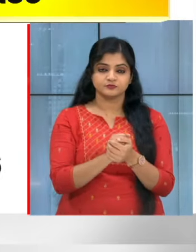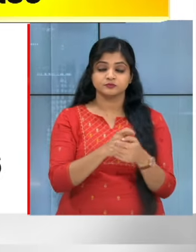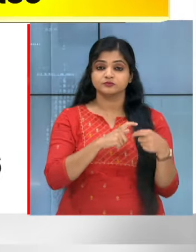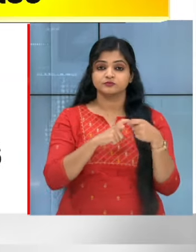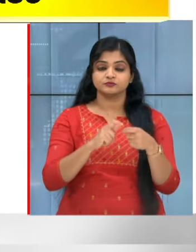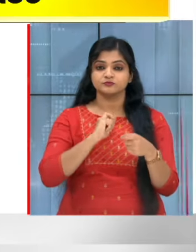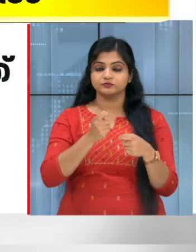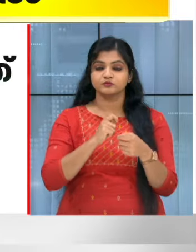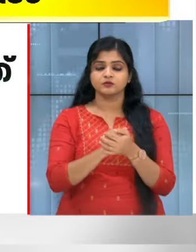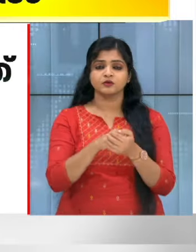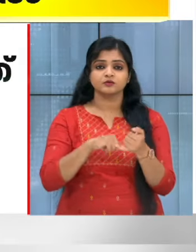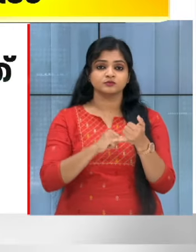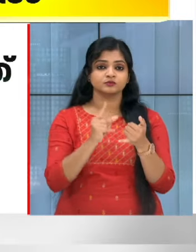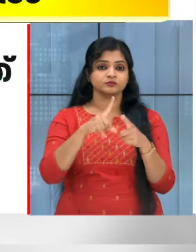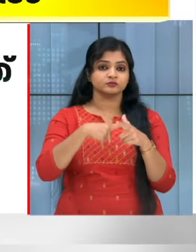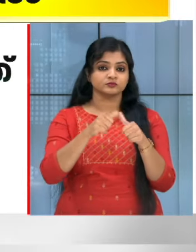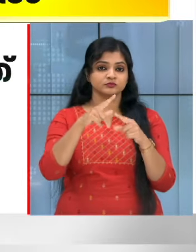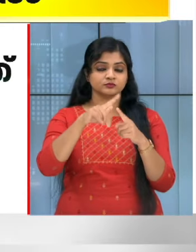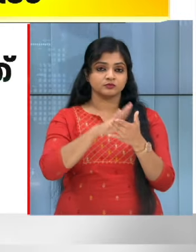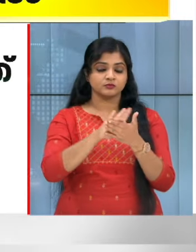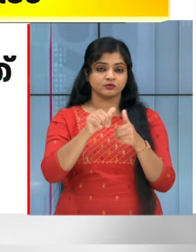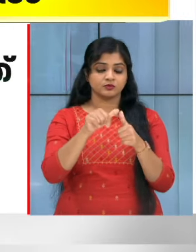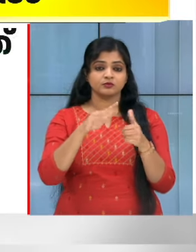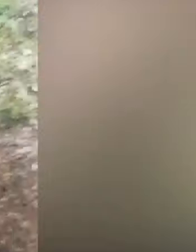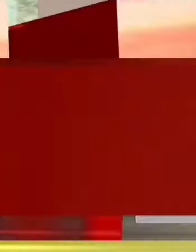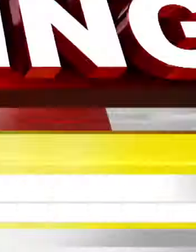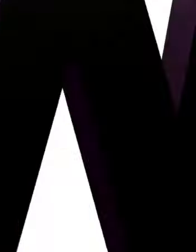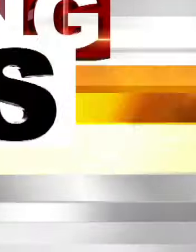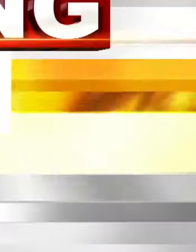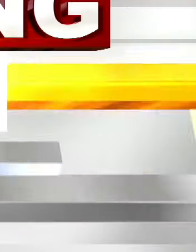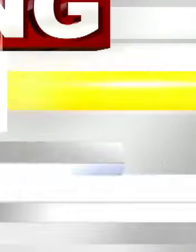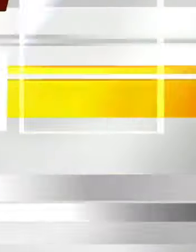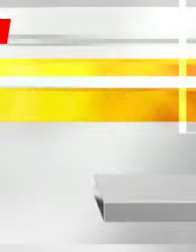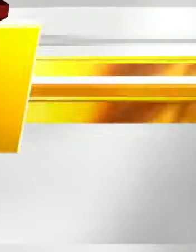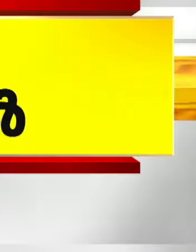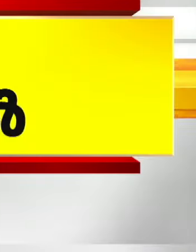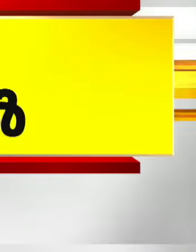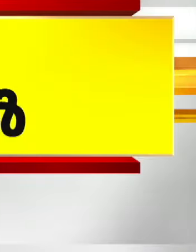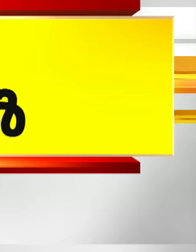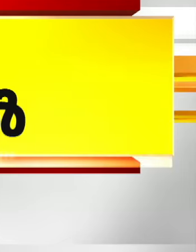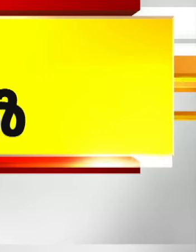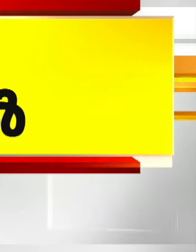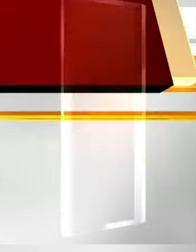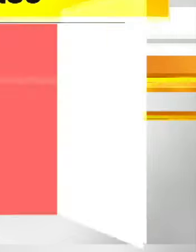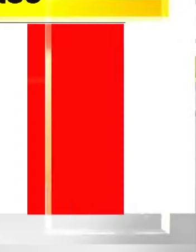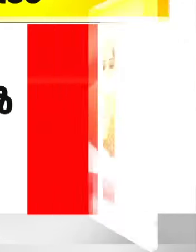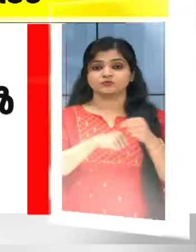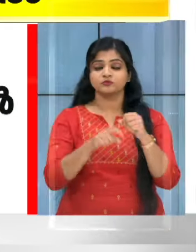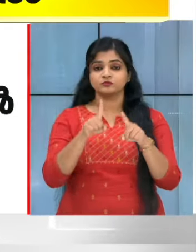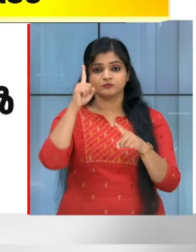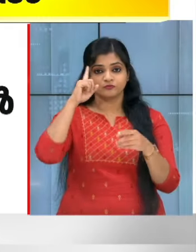മരണവുമായി ബന്ധപ്പെട്ട ഒരാളെ നേരത്തെ കസ്റ്റഡിയിലെടുത്തിരുന്നു. ഇപ്പോൾ ഈ മക്കളെ കസ്റ്റഡിയിലെടുക്കുന്നത് ഇതൊരു ഗുണ്ടാ കുടിപ്പകയുടെ ഭാഗമായി നടന്ന ആക്രമണം എന്ന